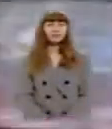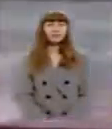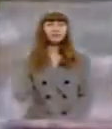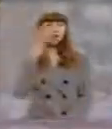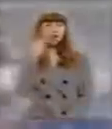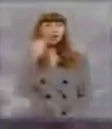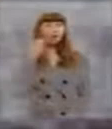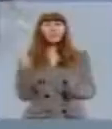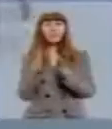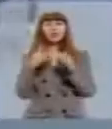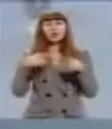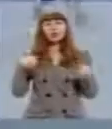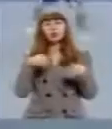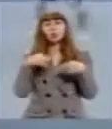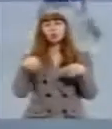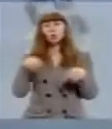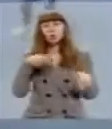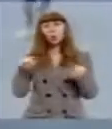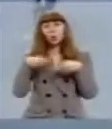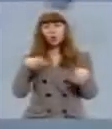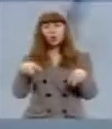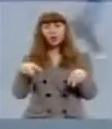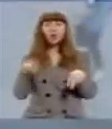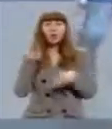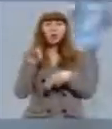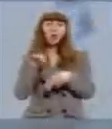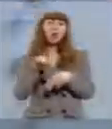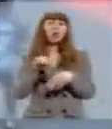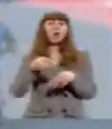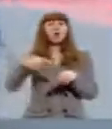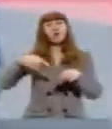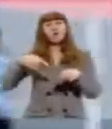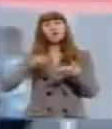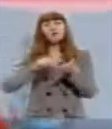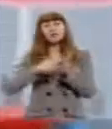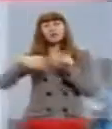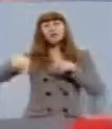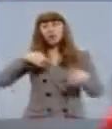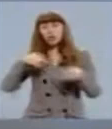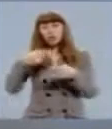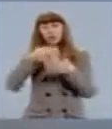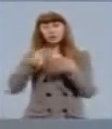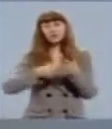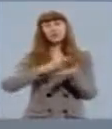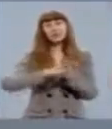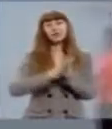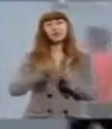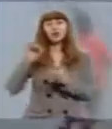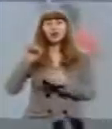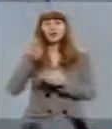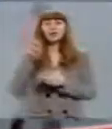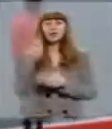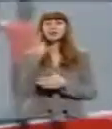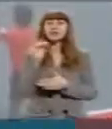Алматының Қайрат футзал клубы әлемнің үздік ойыншыларының бірі Фабрицио Бастизинмен келісім шартқа отырды. Гадея лақап атымен танымал футболшы Бразилия